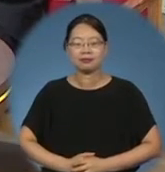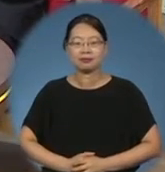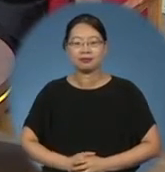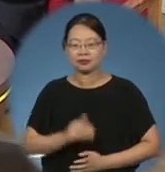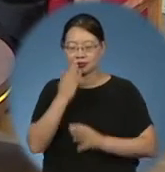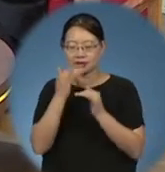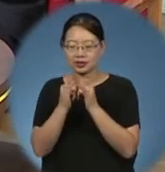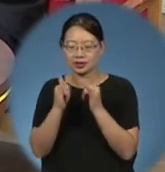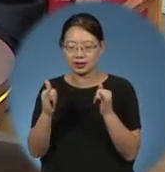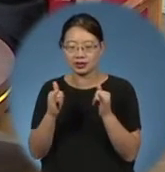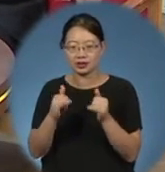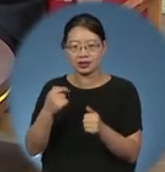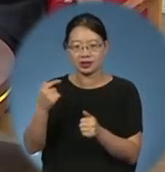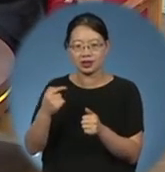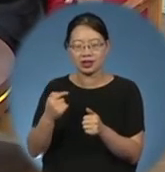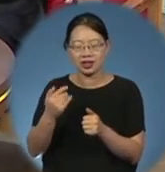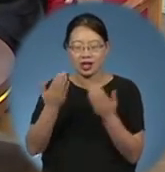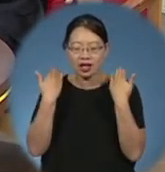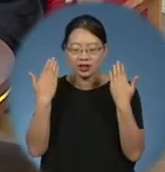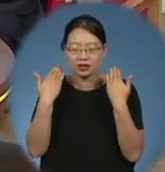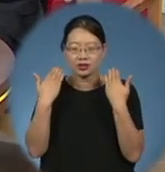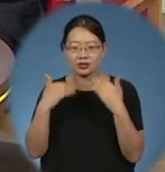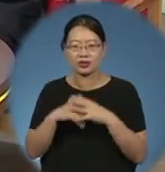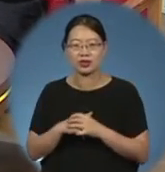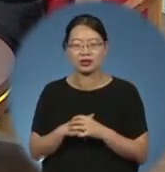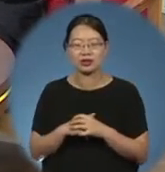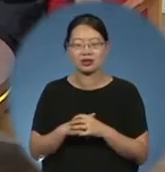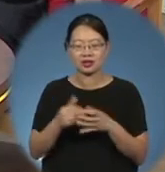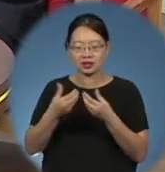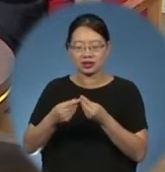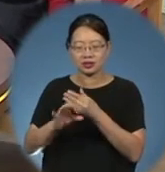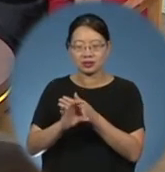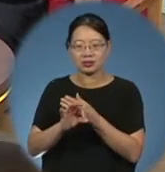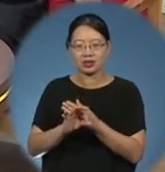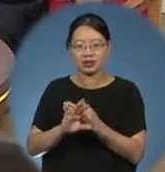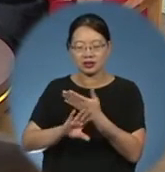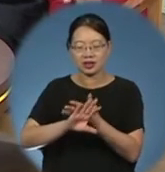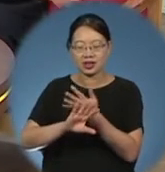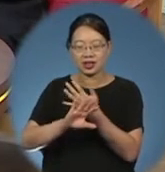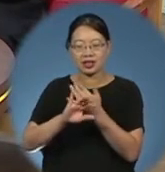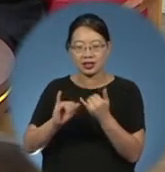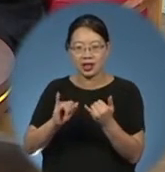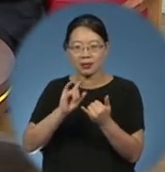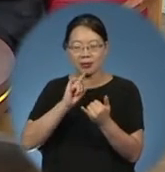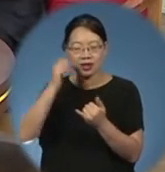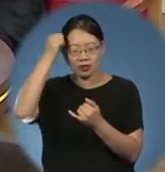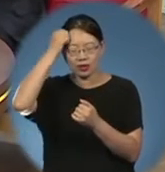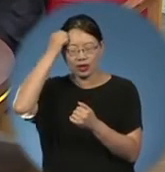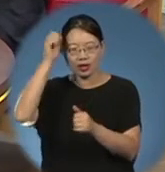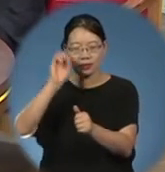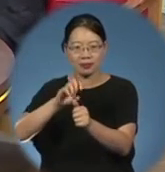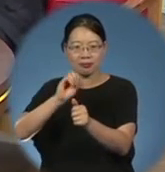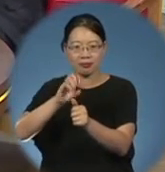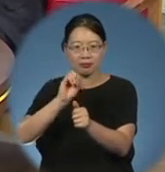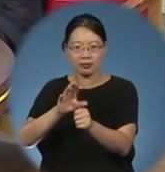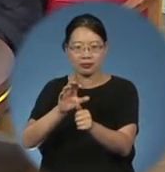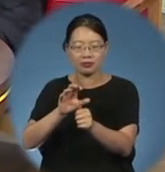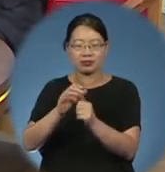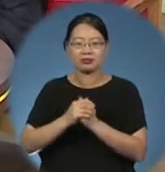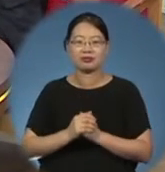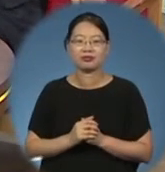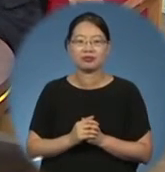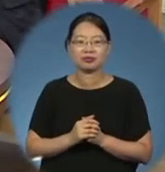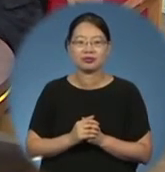유대인의 유대인 교육 레인 학교에서 예를 들어서 남이 한 이야기를 외워 가지고 가는 것은 그